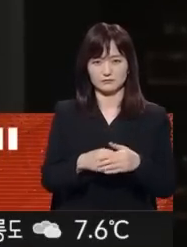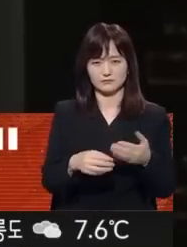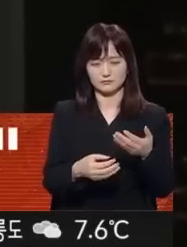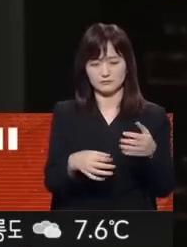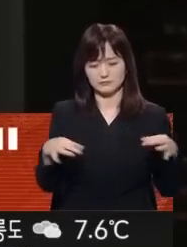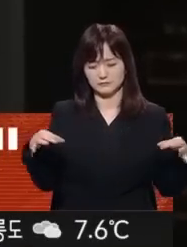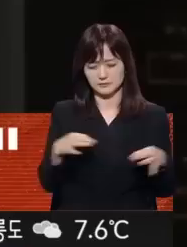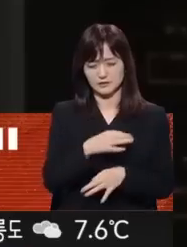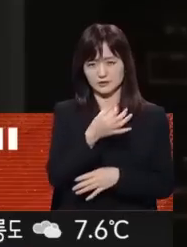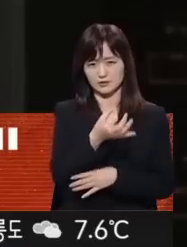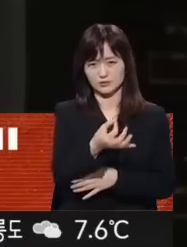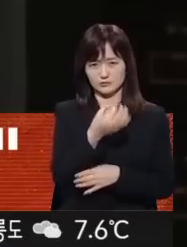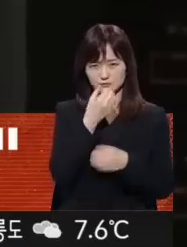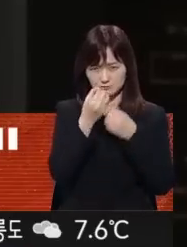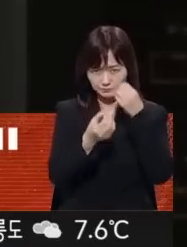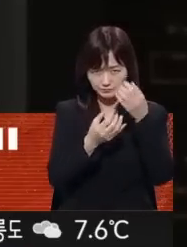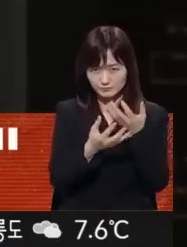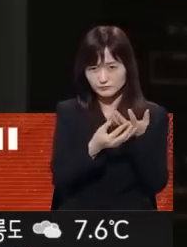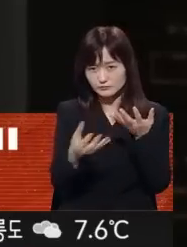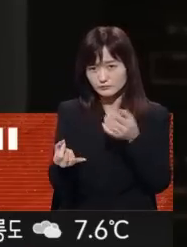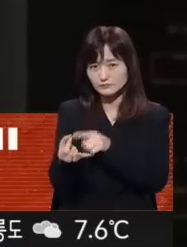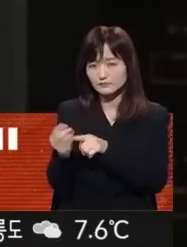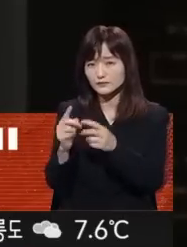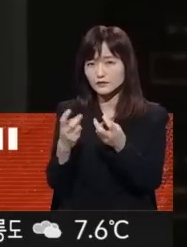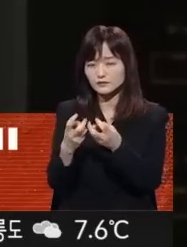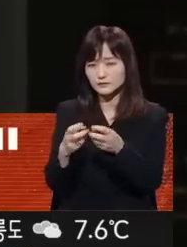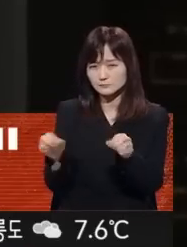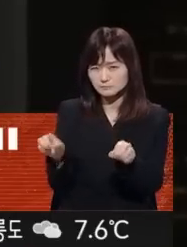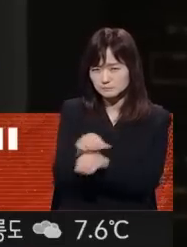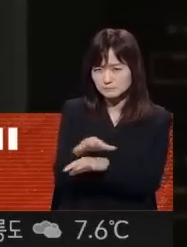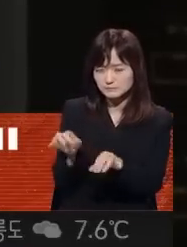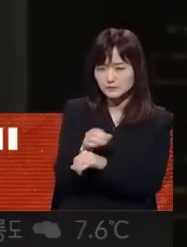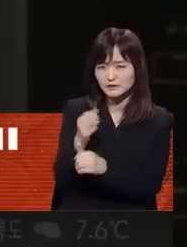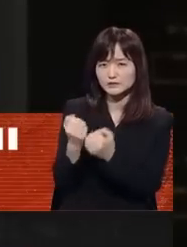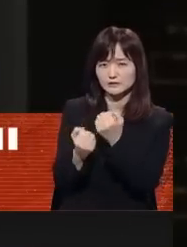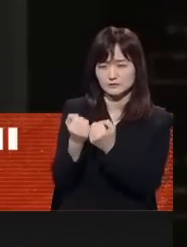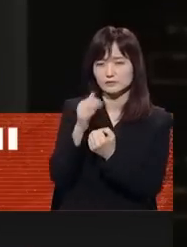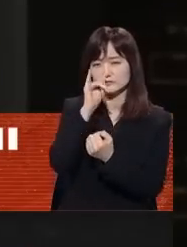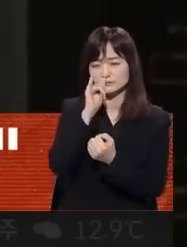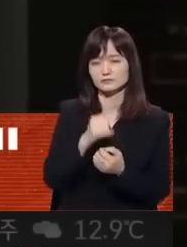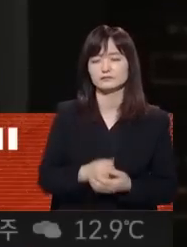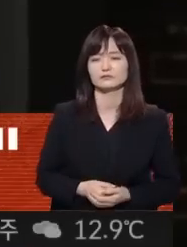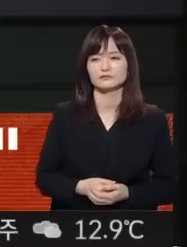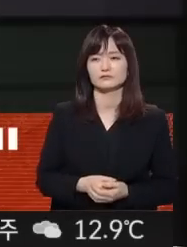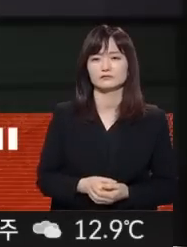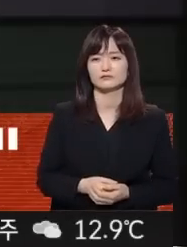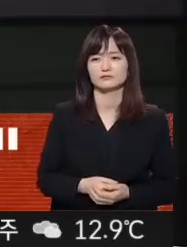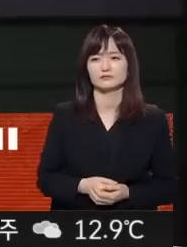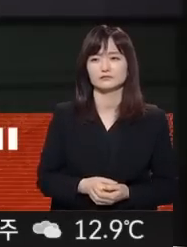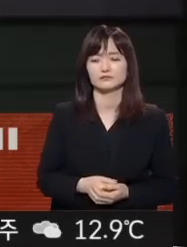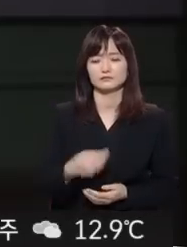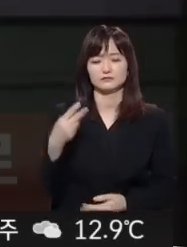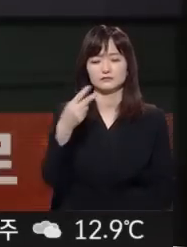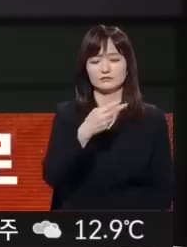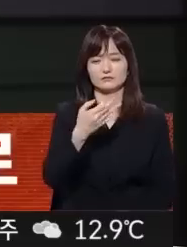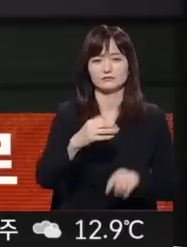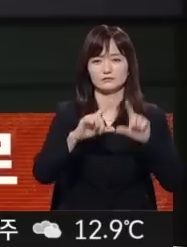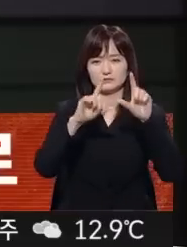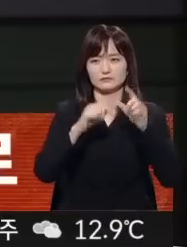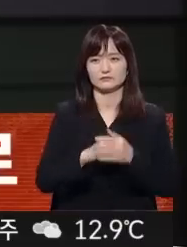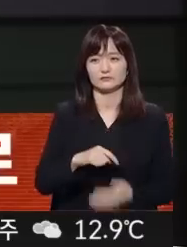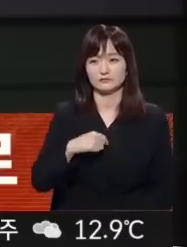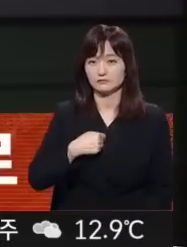폭로를 또 이어가고 있던데 비자금을 어떻게 세탁했는지에 대한 또 얘기를 했더라구요 일단 전시에 따르면요 지난 2019년에